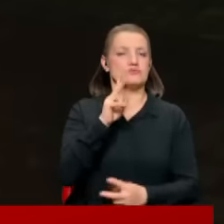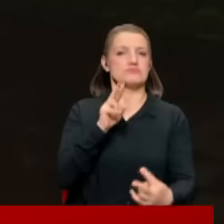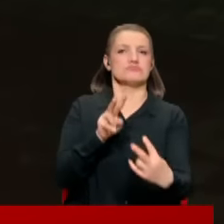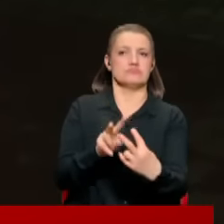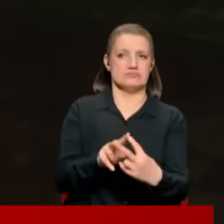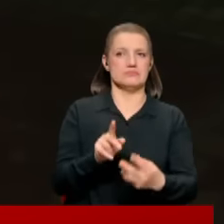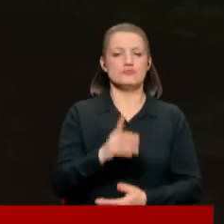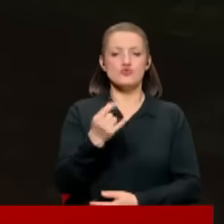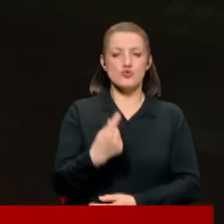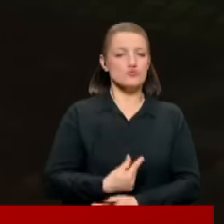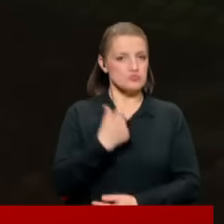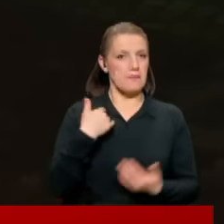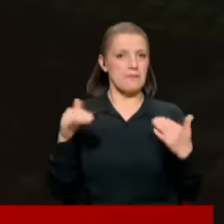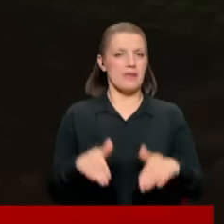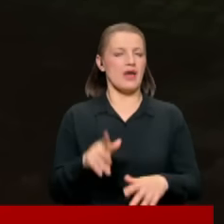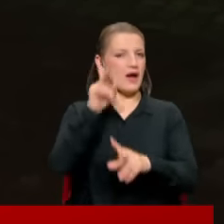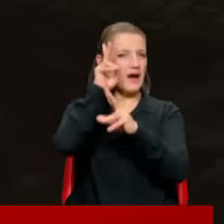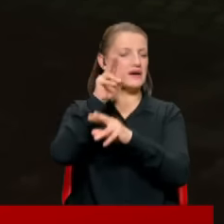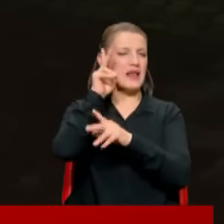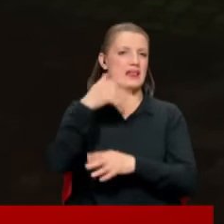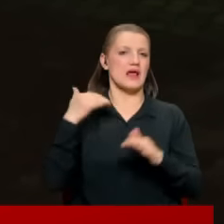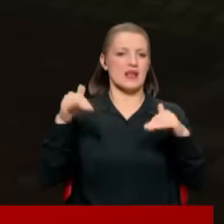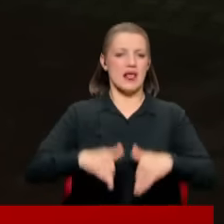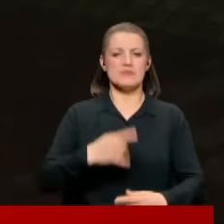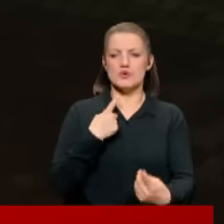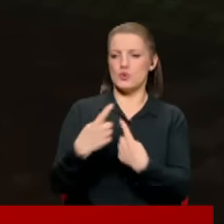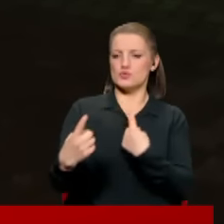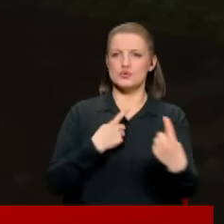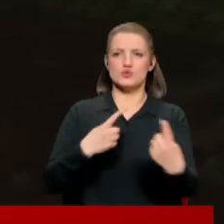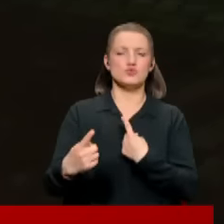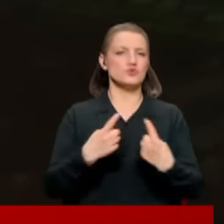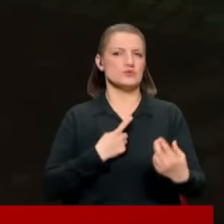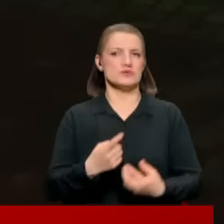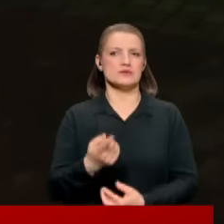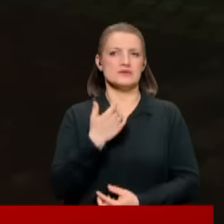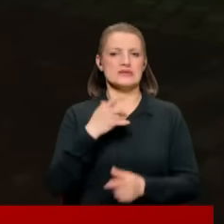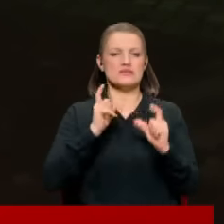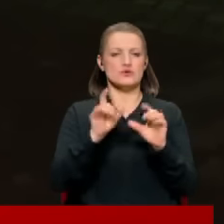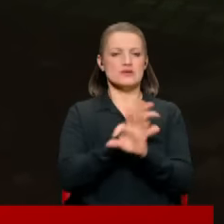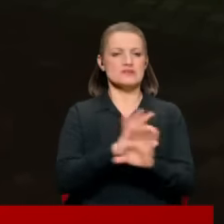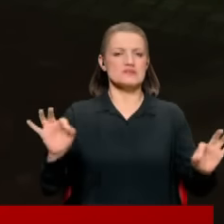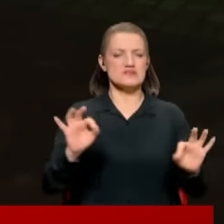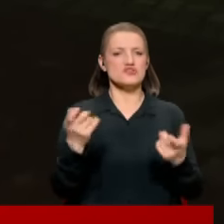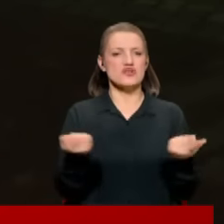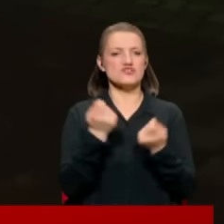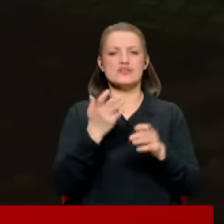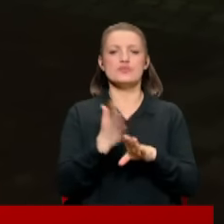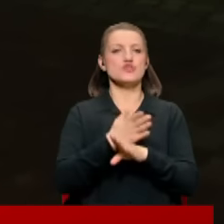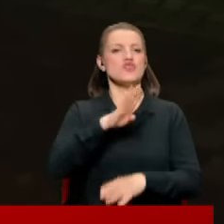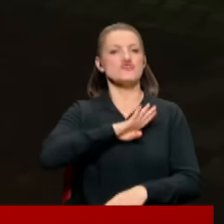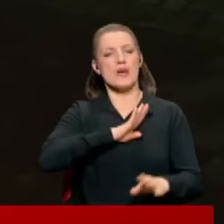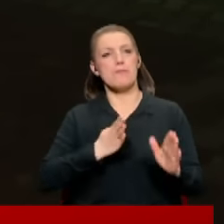yönlendirildi. Çok ümitli gelmiştik. Hayalle geldiğimiz yerde konuştu daha bizi, işte sigortasız çalıştığınızda niye